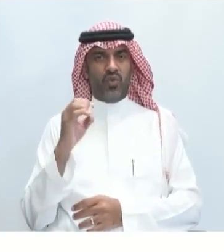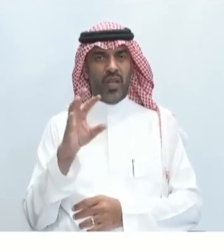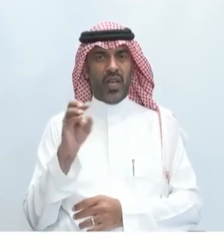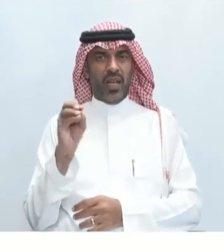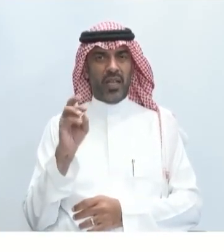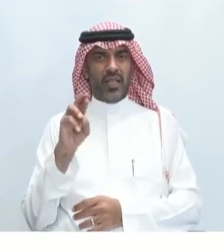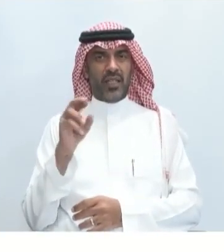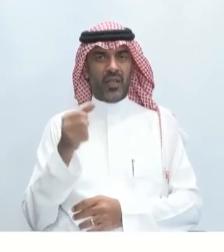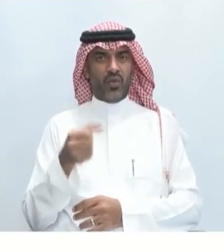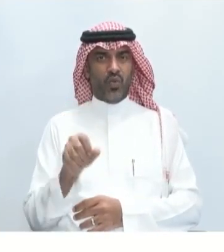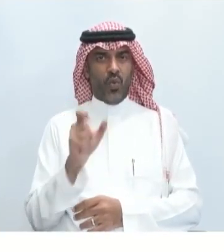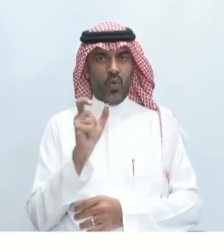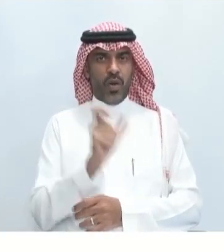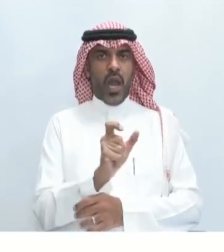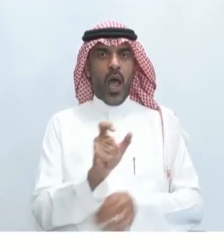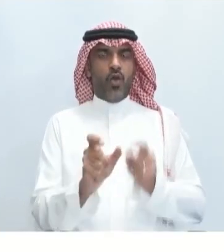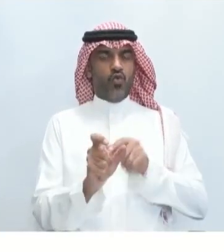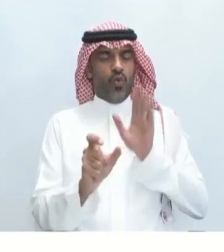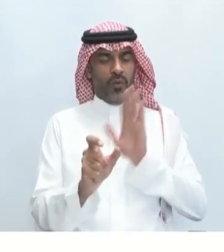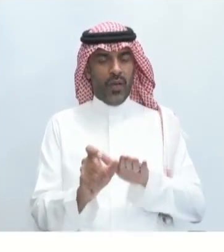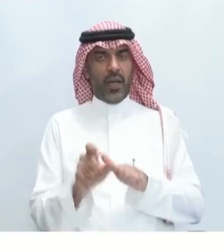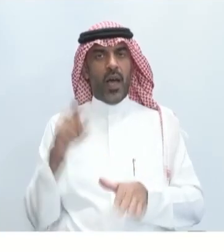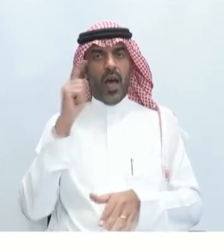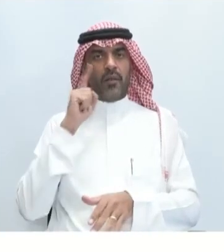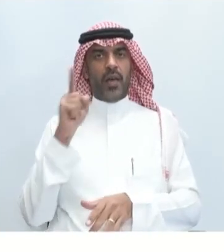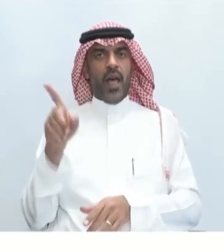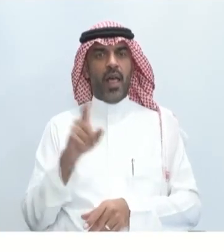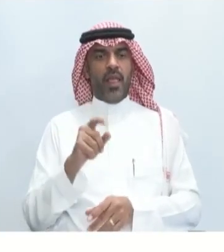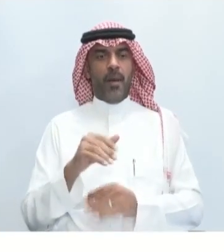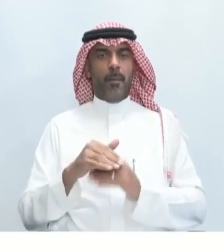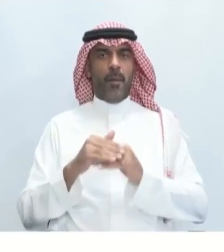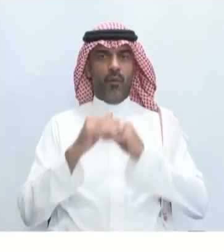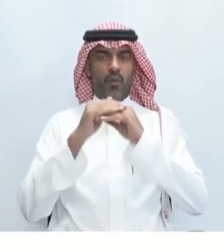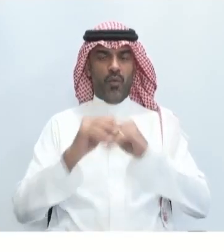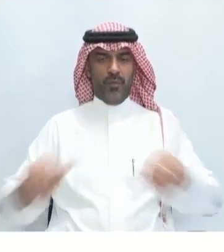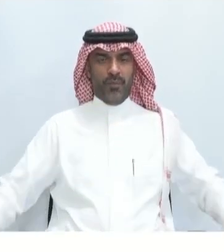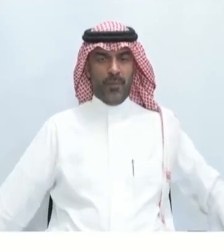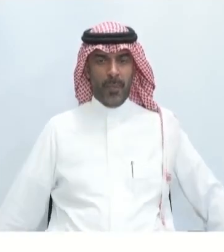ويقولان وغيرها من الافعال الخمسه التي تعرفنا عليها